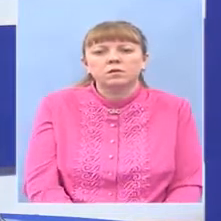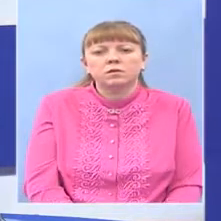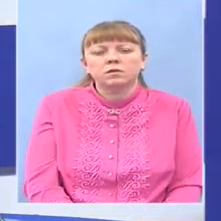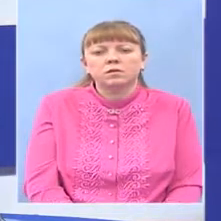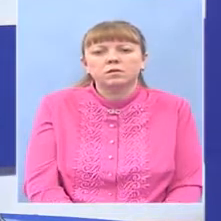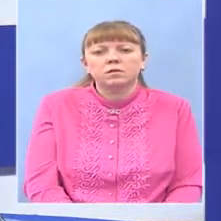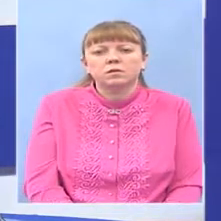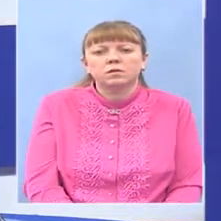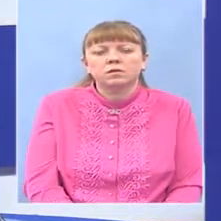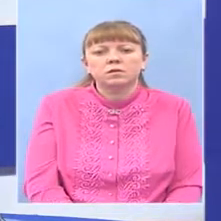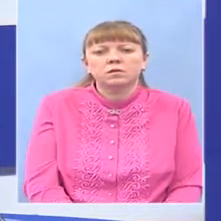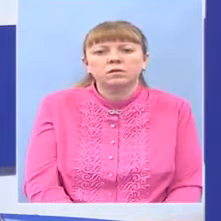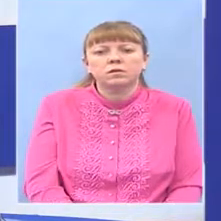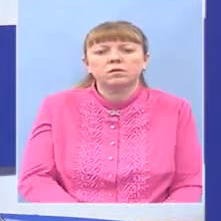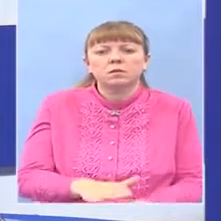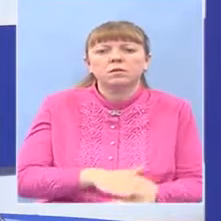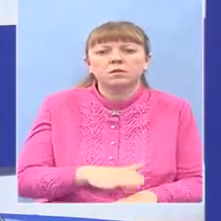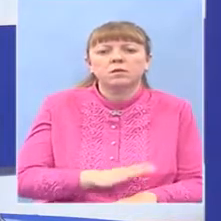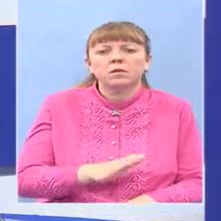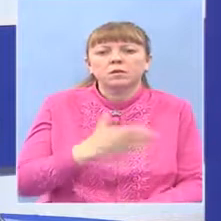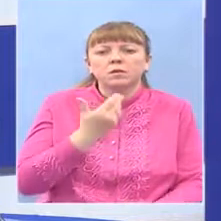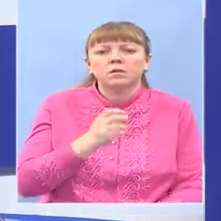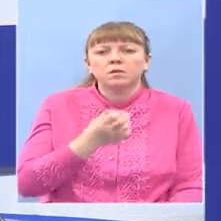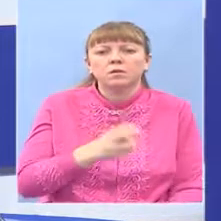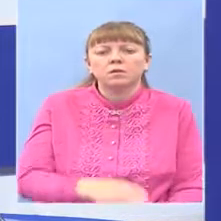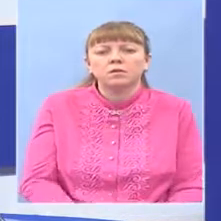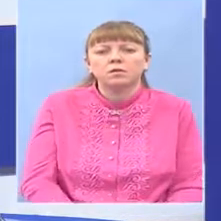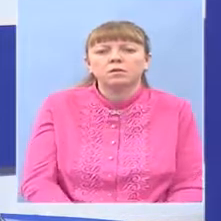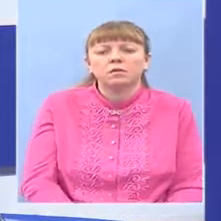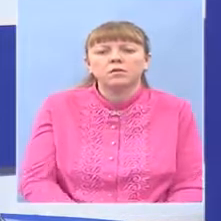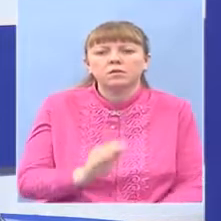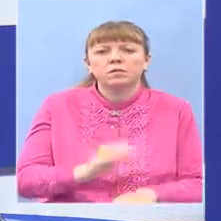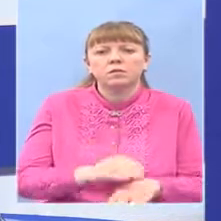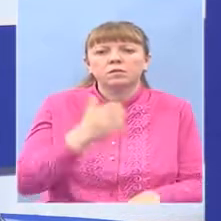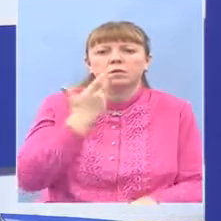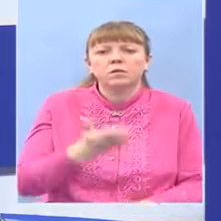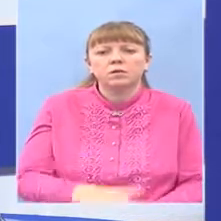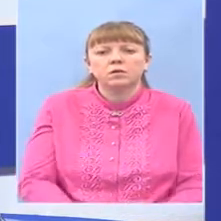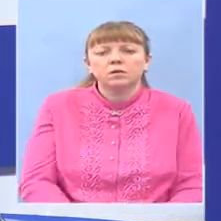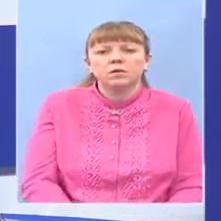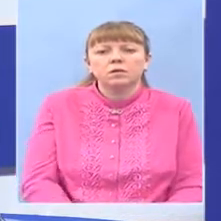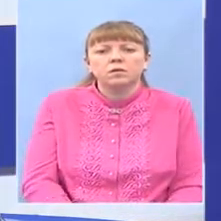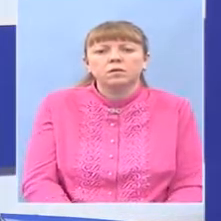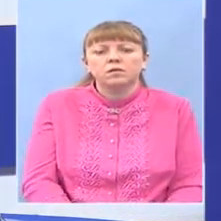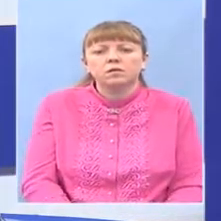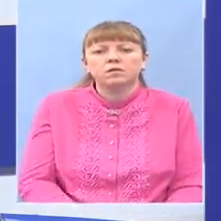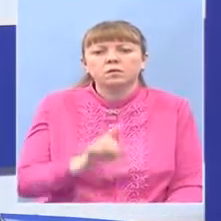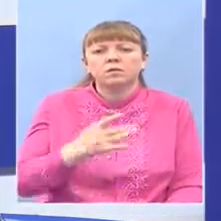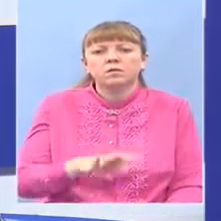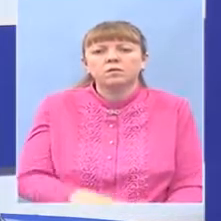и недобросовестные поставщики. Это сегодня факт, когда некоторые